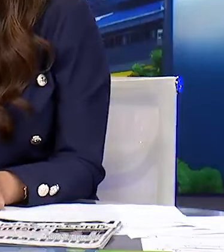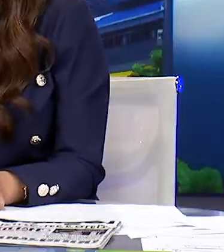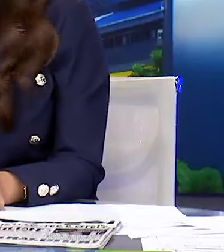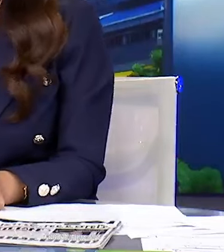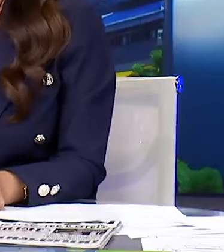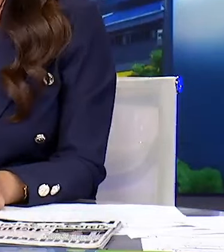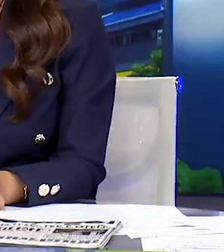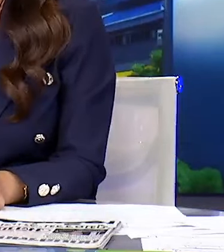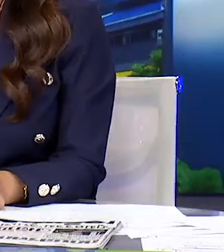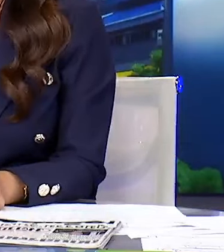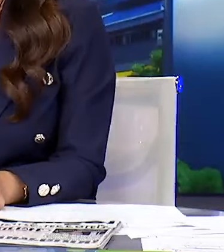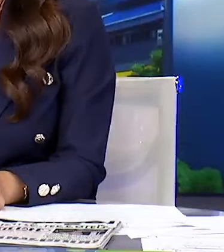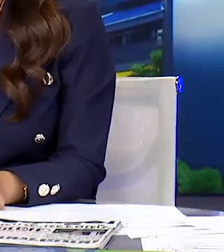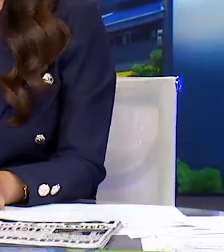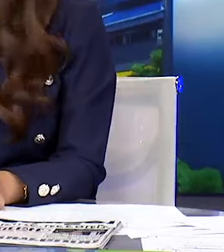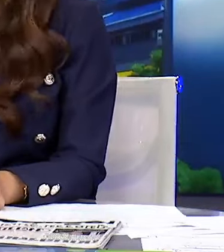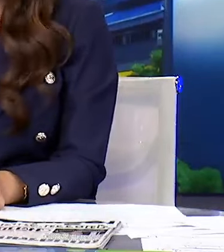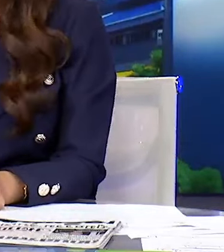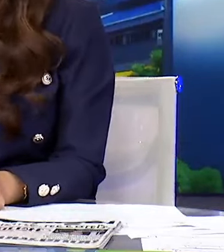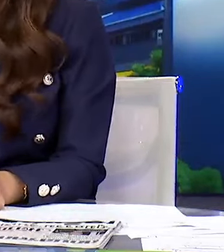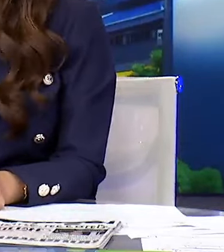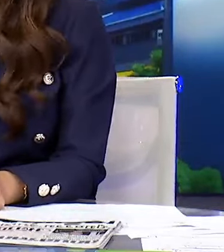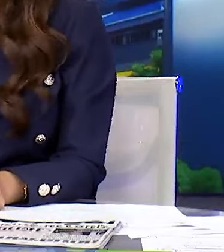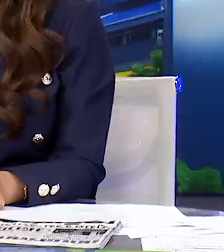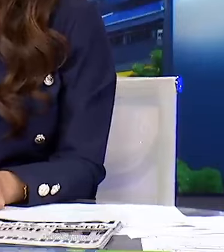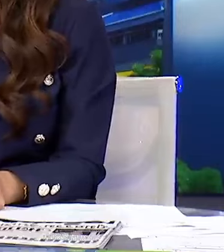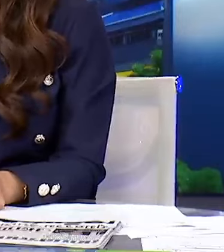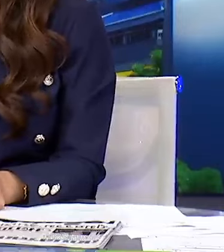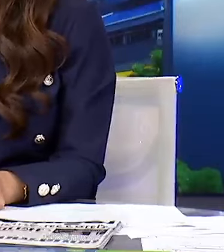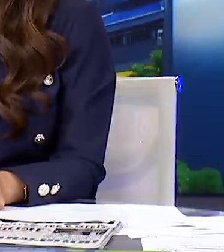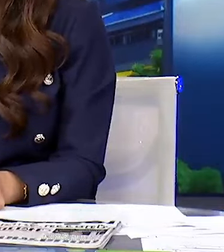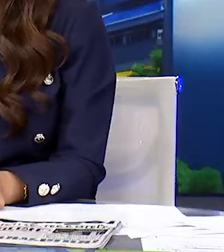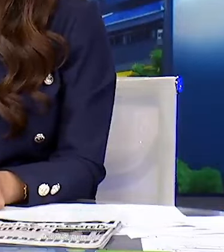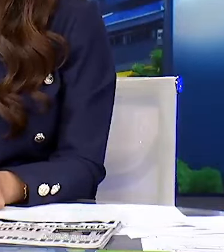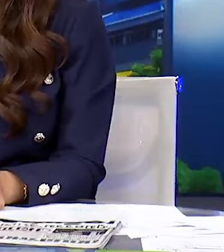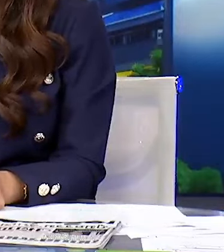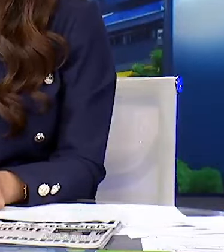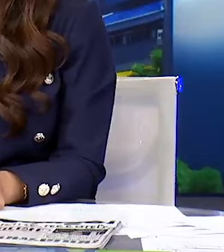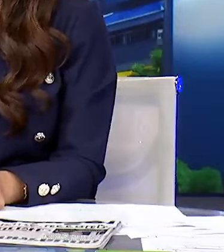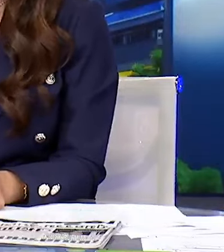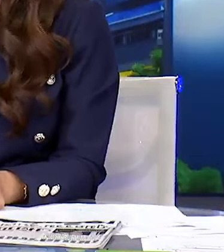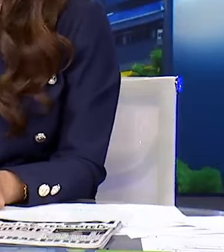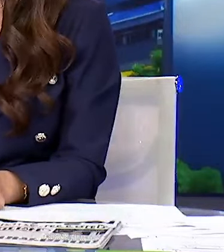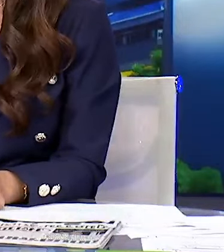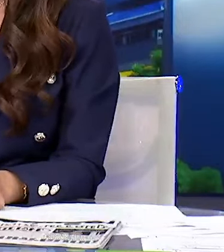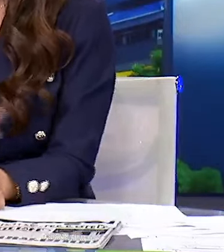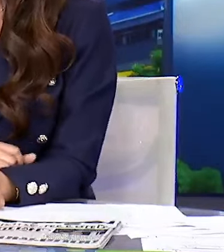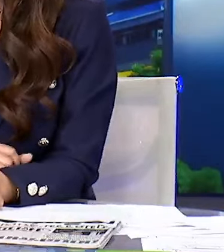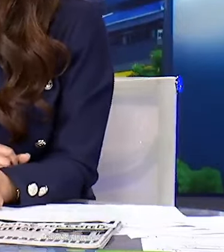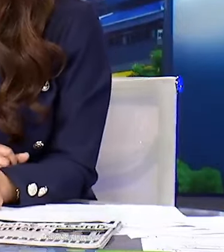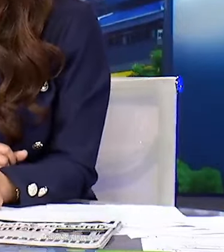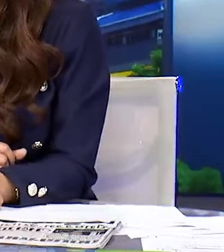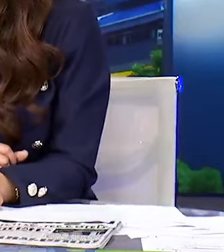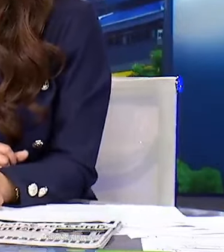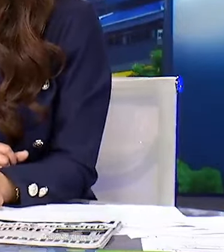เนี่ยสวคนไหนที่อยากจะอยู่คณะกรรมาธิการชุดไหนก็สมัครเข้าไปแต่ถ้าคนมันเกินปุ๊บก็ให้ไปโหวตกันทีนี้มันใช่มี